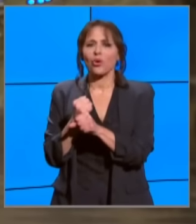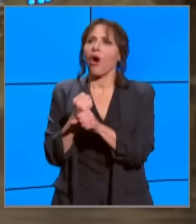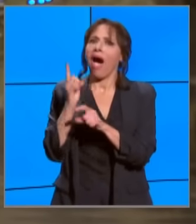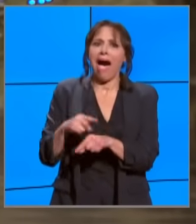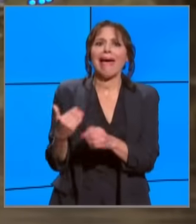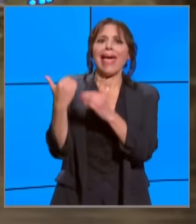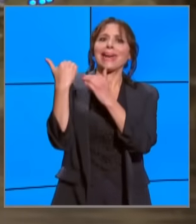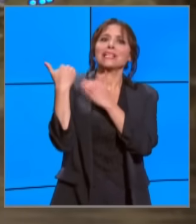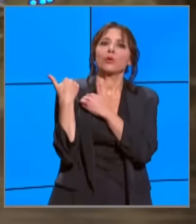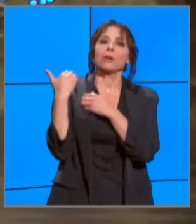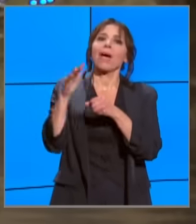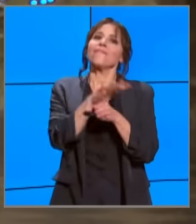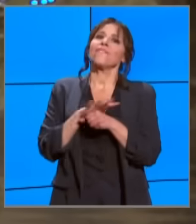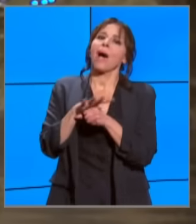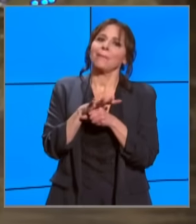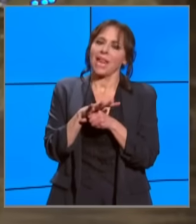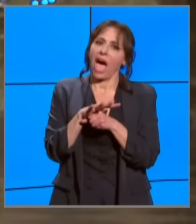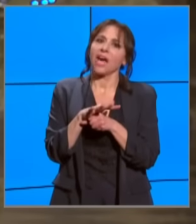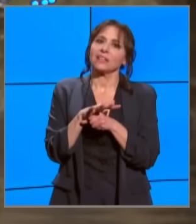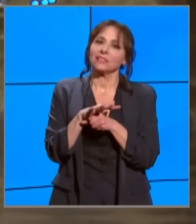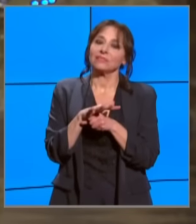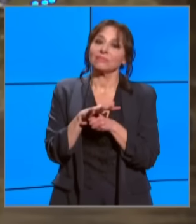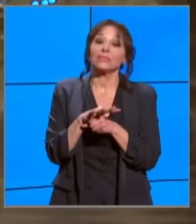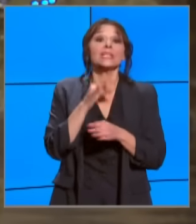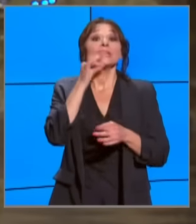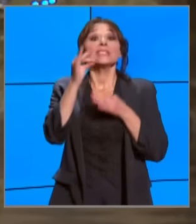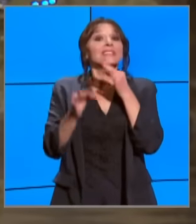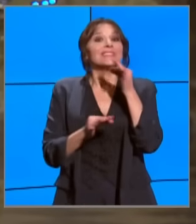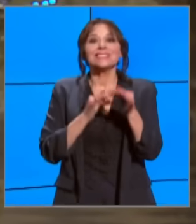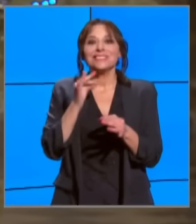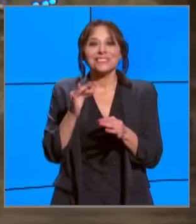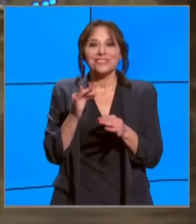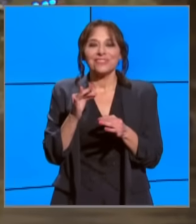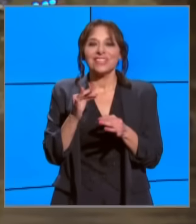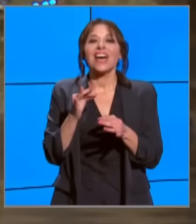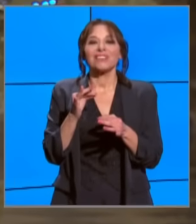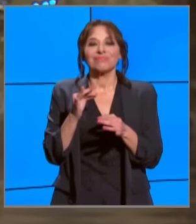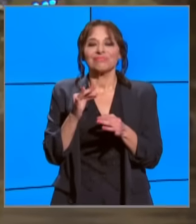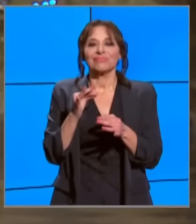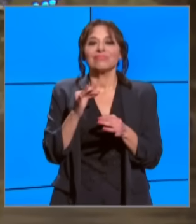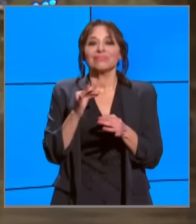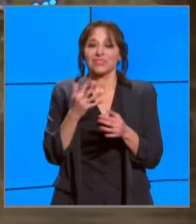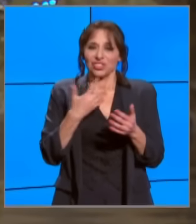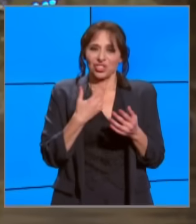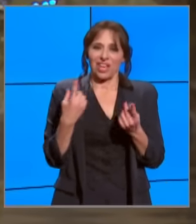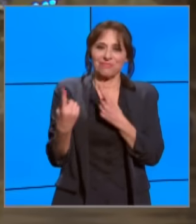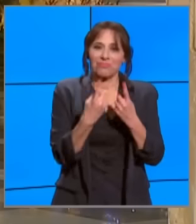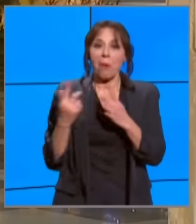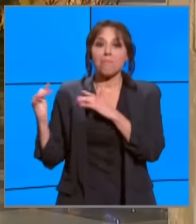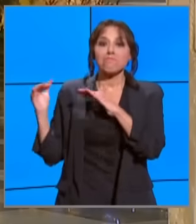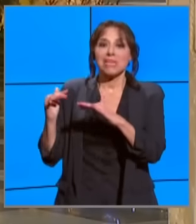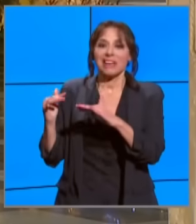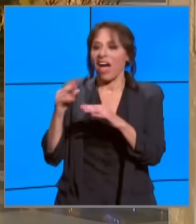responsabilità familiari significa non volgere lo sguardo Altrove di fronte ai